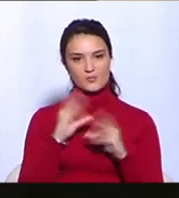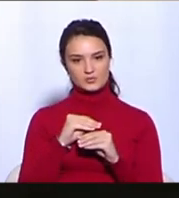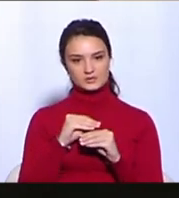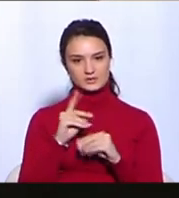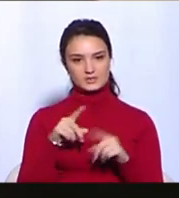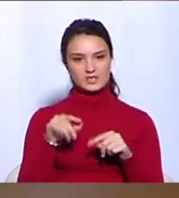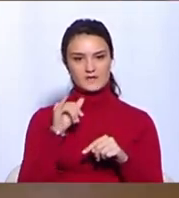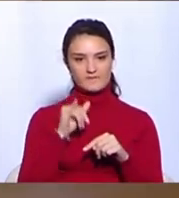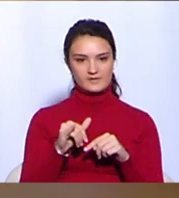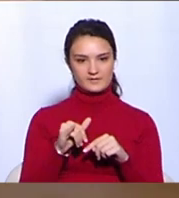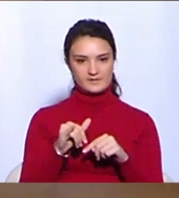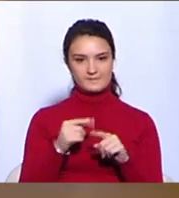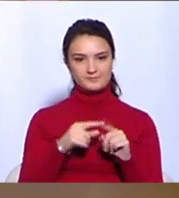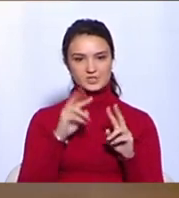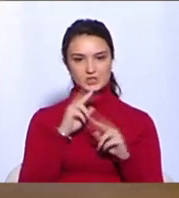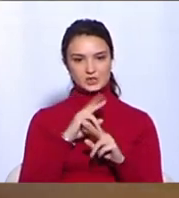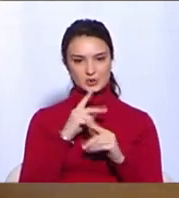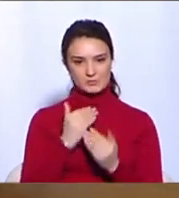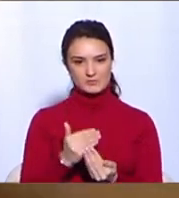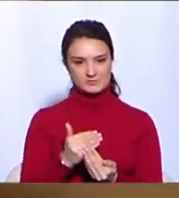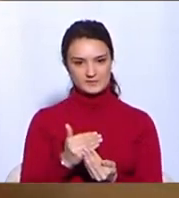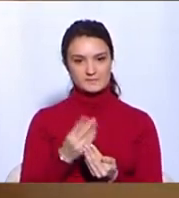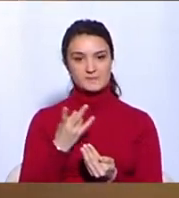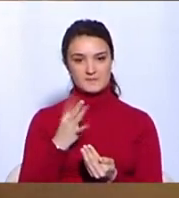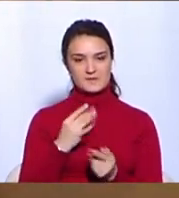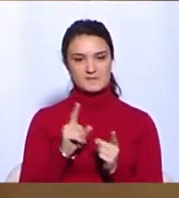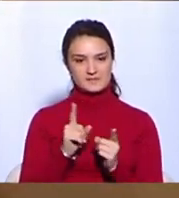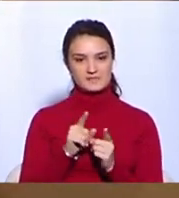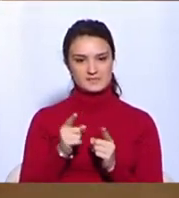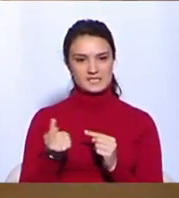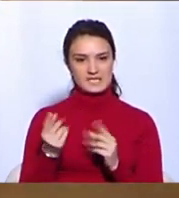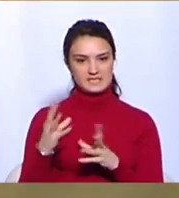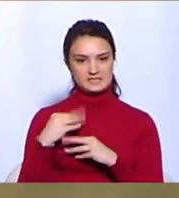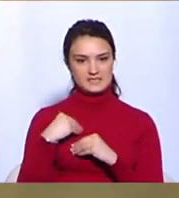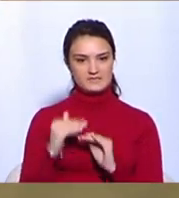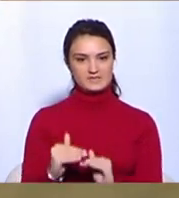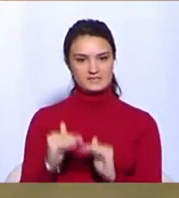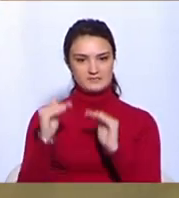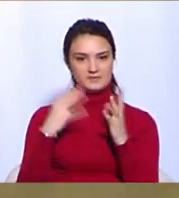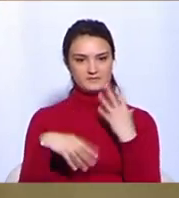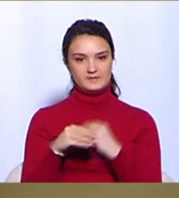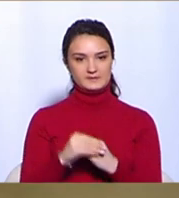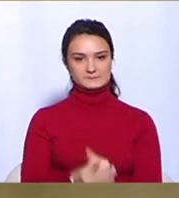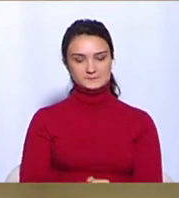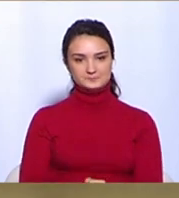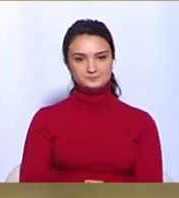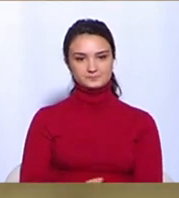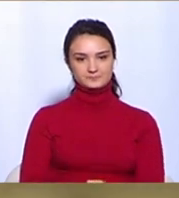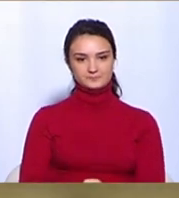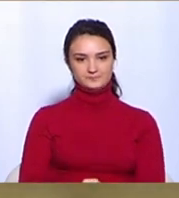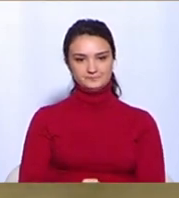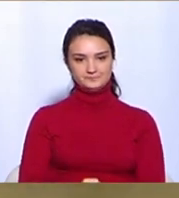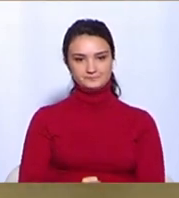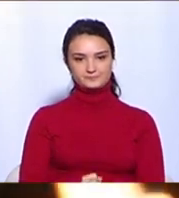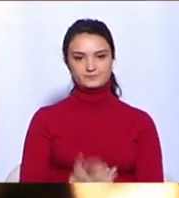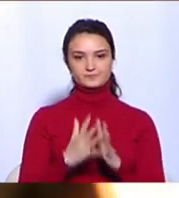იქ რაღაც რაღაცები გეპარება შეცდომები მაგრამ აი ესე თითქოს ერთად ვიზრდებით ყველა დიდი